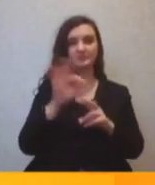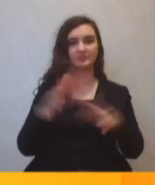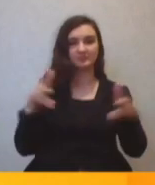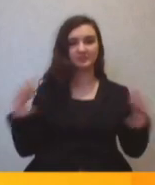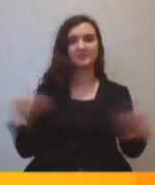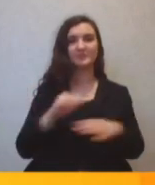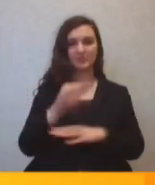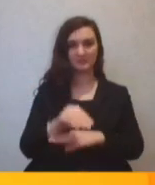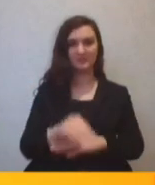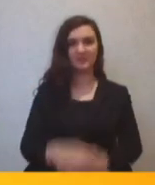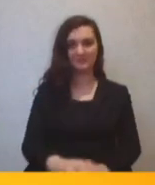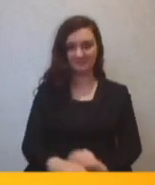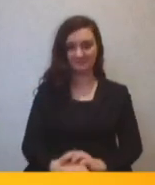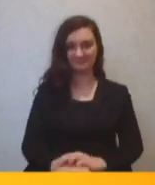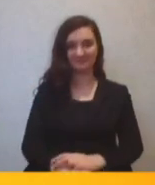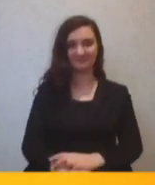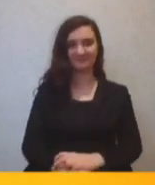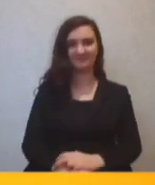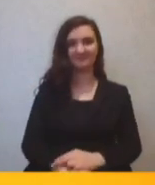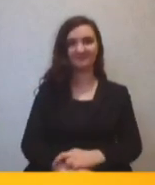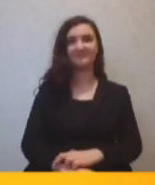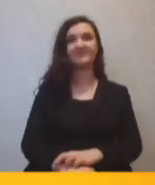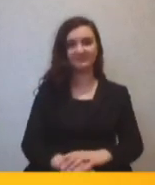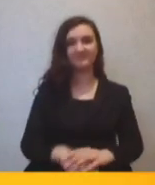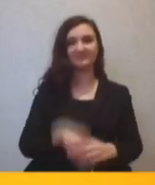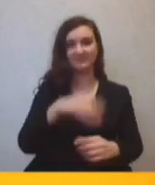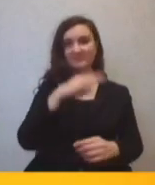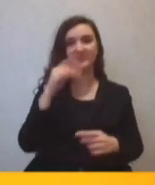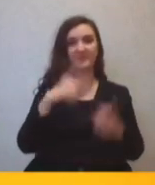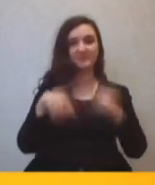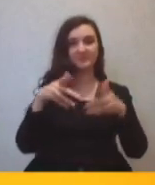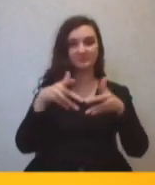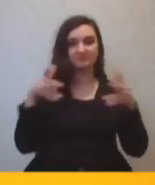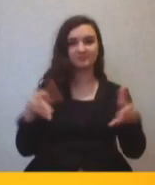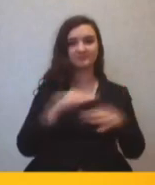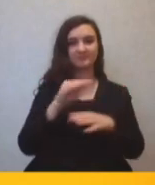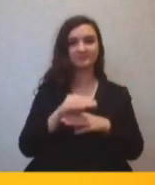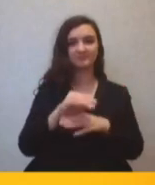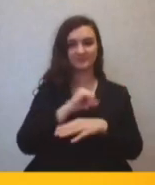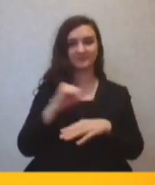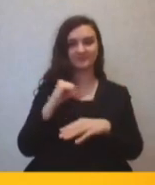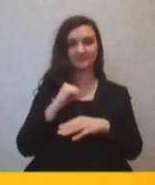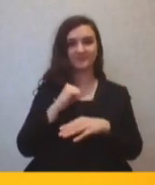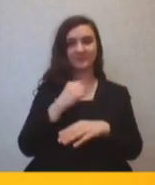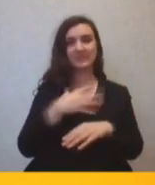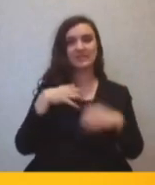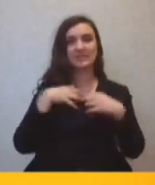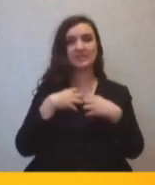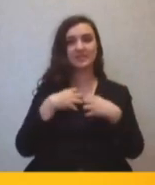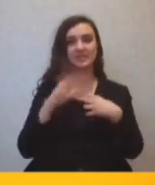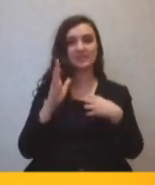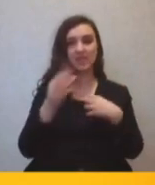ტონაში მოიმატა. აღმოჩნდა, რომ ძალიან დიდია ასეთი ადამიანების პროცენტი, ამაში თავისი წვლილი სტრესმაც